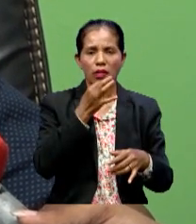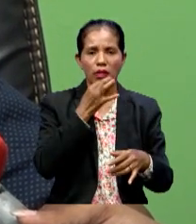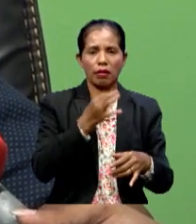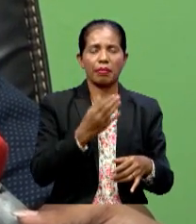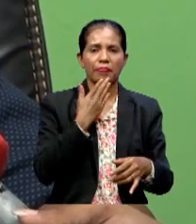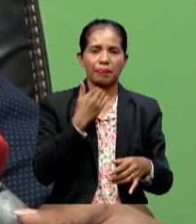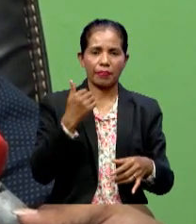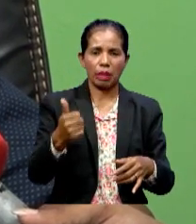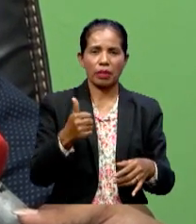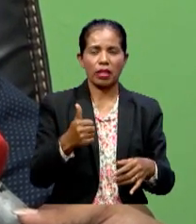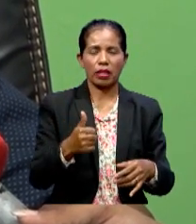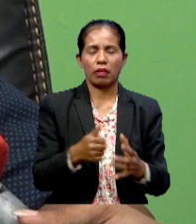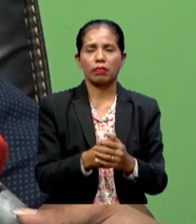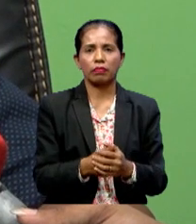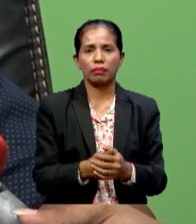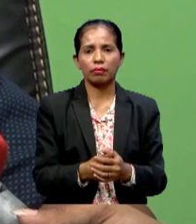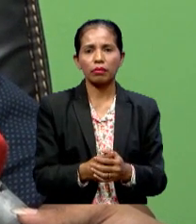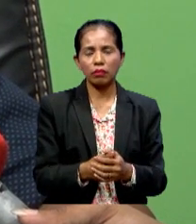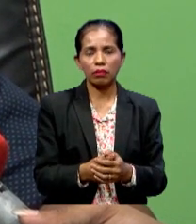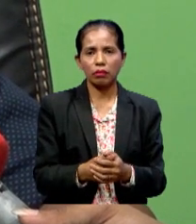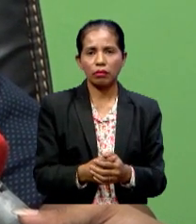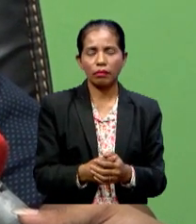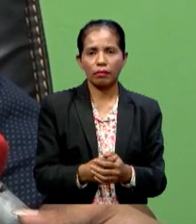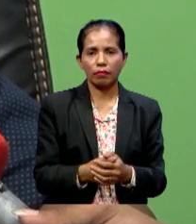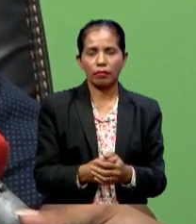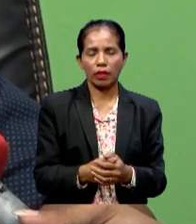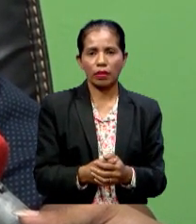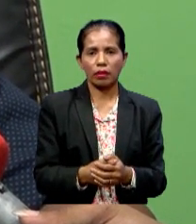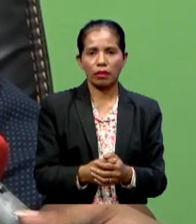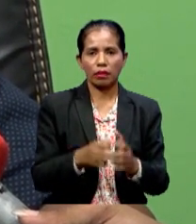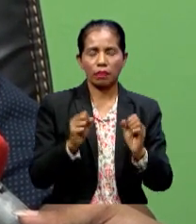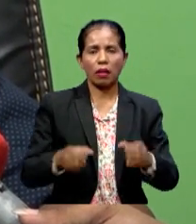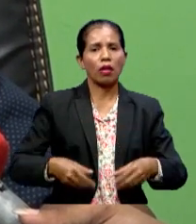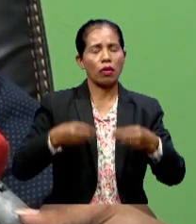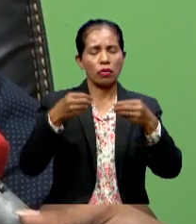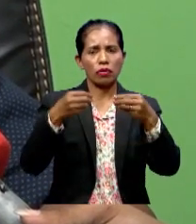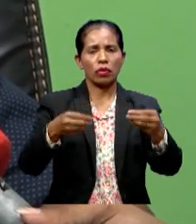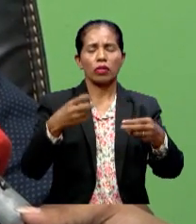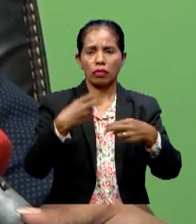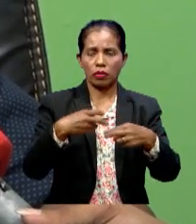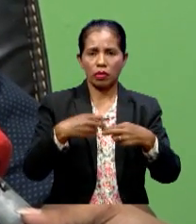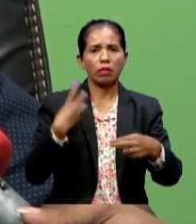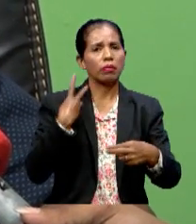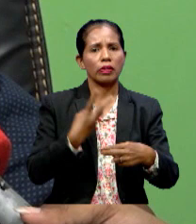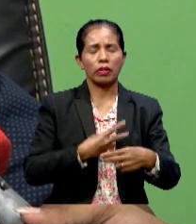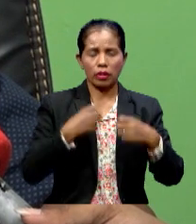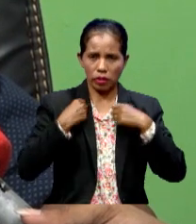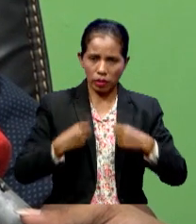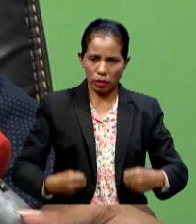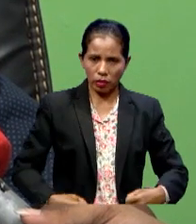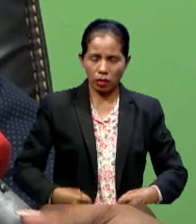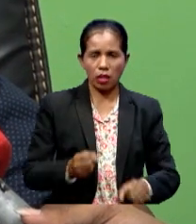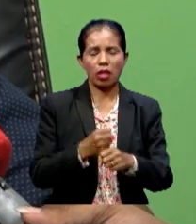midar han lebe maka nia bel fo impact ba ita nia